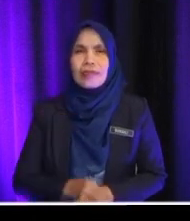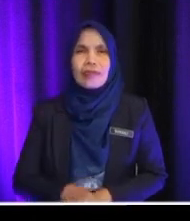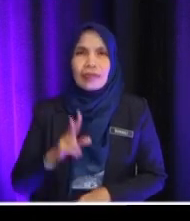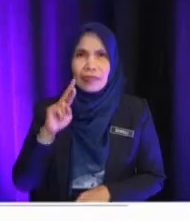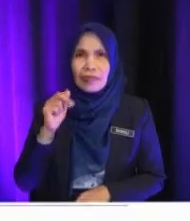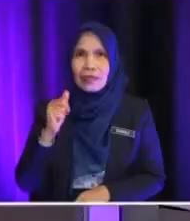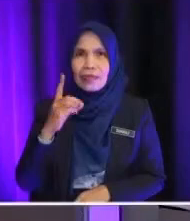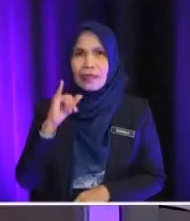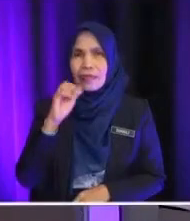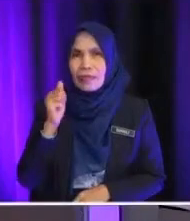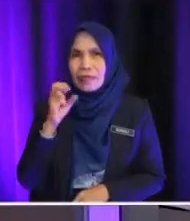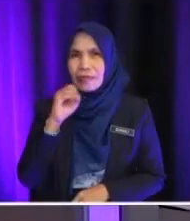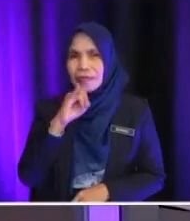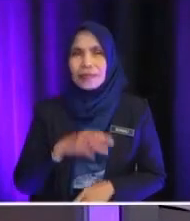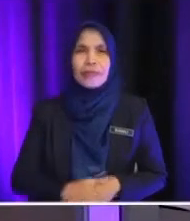cahaya.